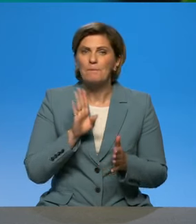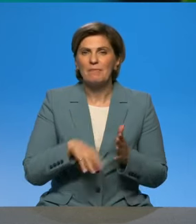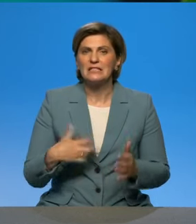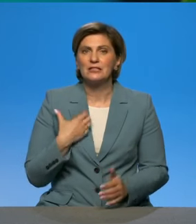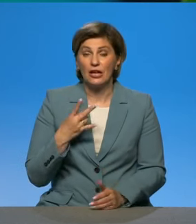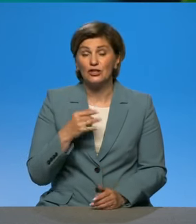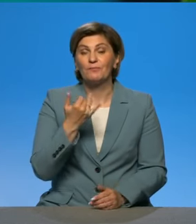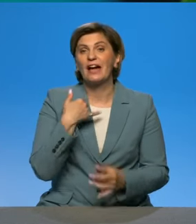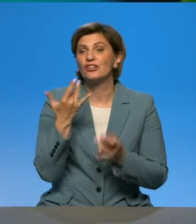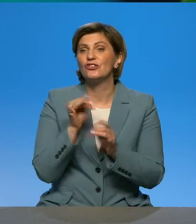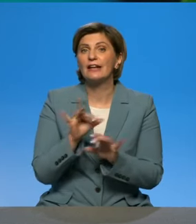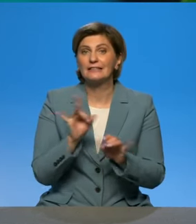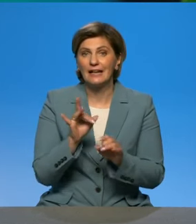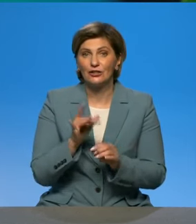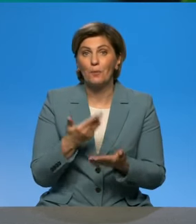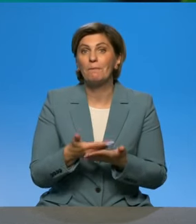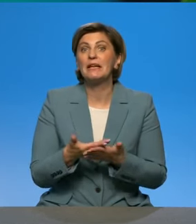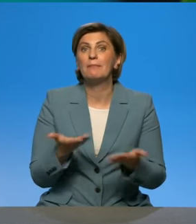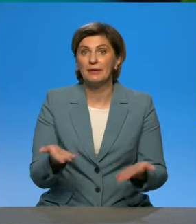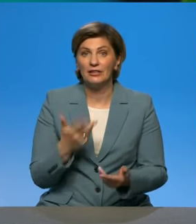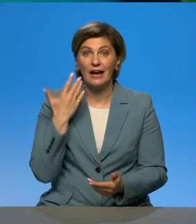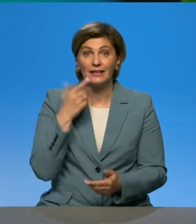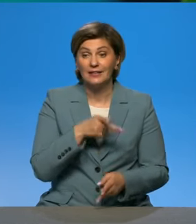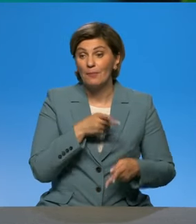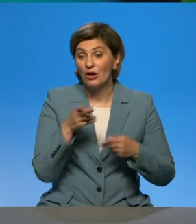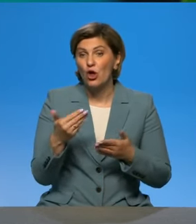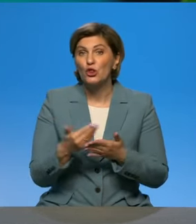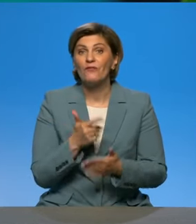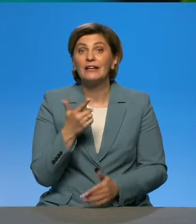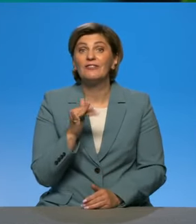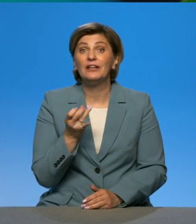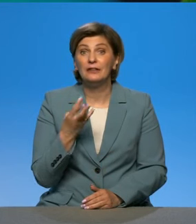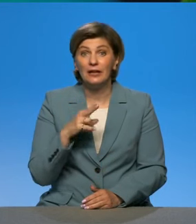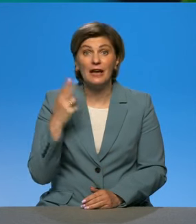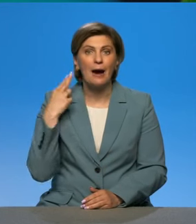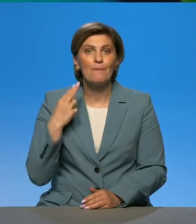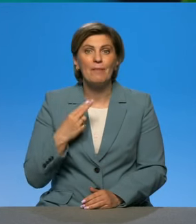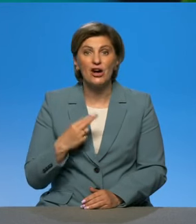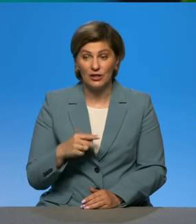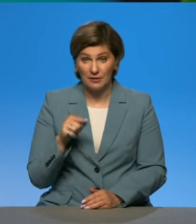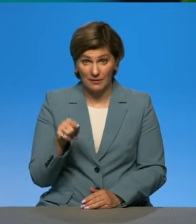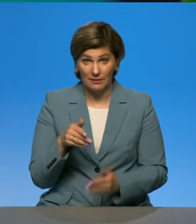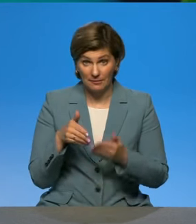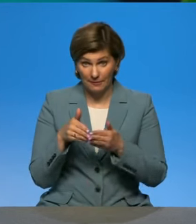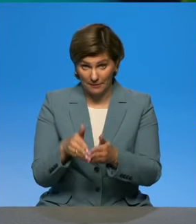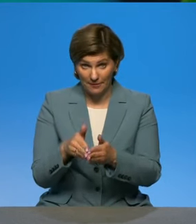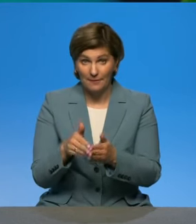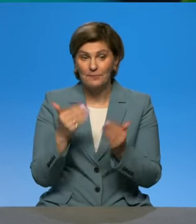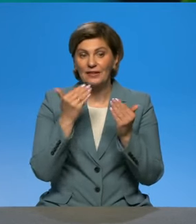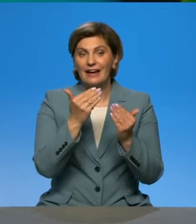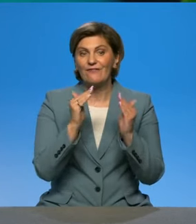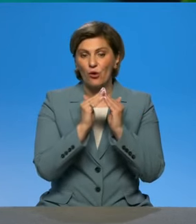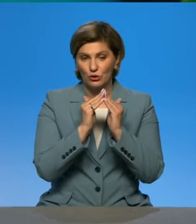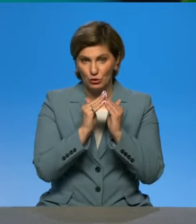очень интересный. Когда он прибыл на остров Новая Гвинея, моряки обложили его жилище минами,